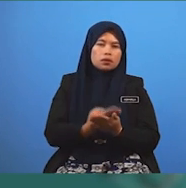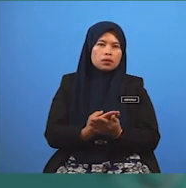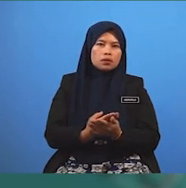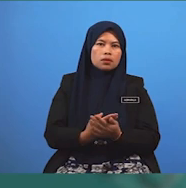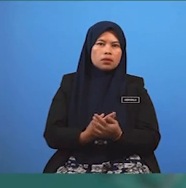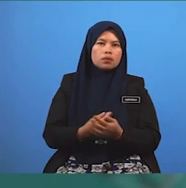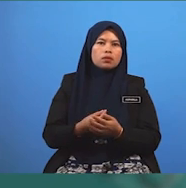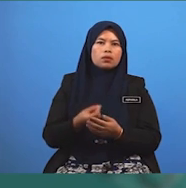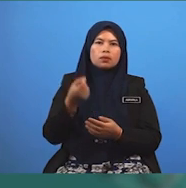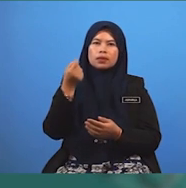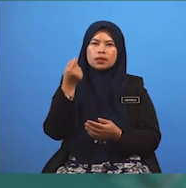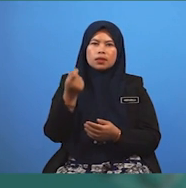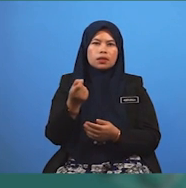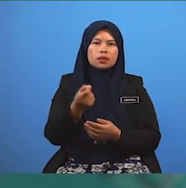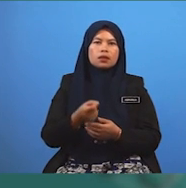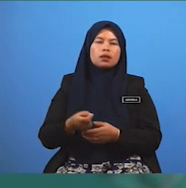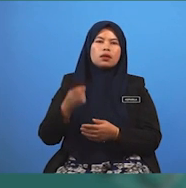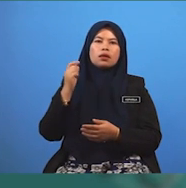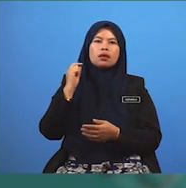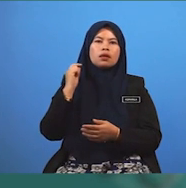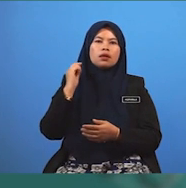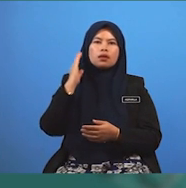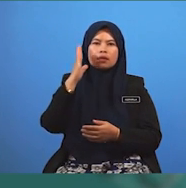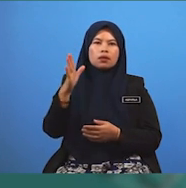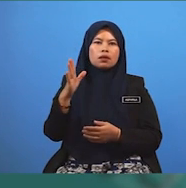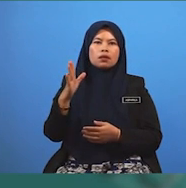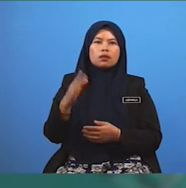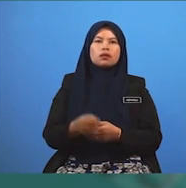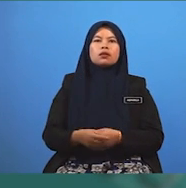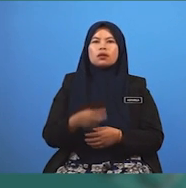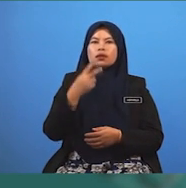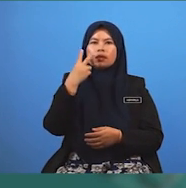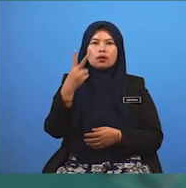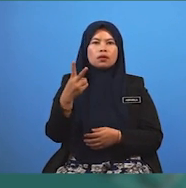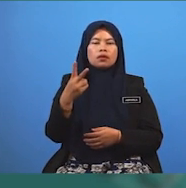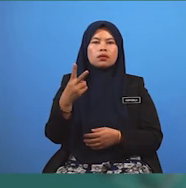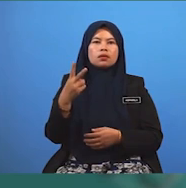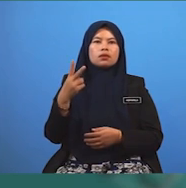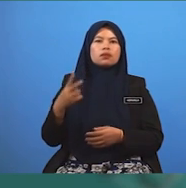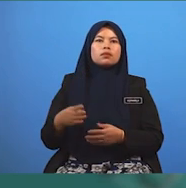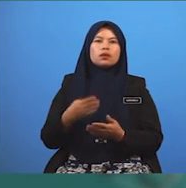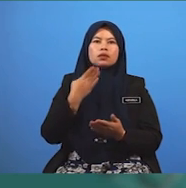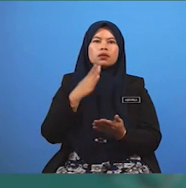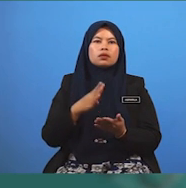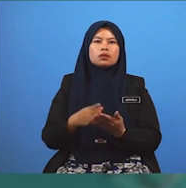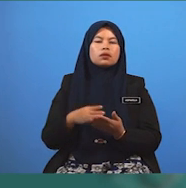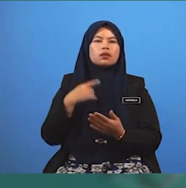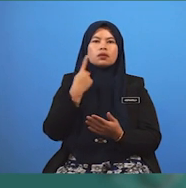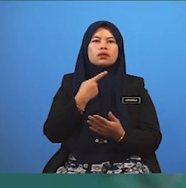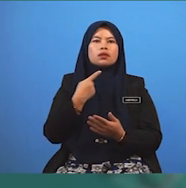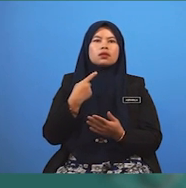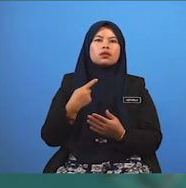zarah pun, dia akan melihat balasannya. Dan barang siapa yang mengerjakan